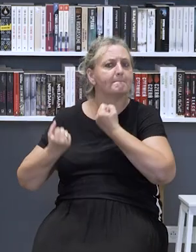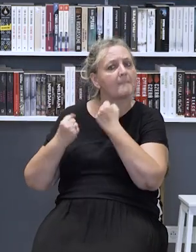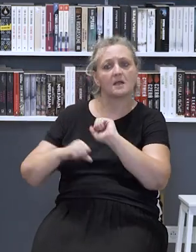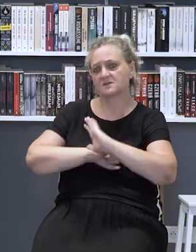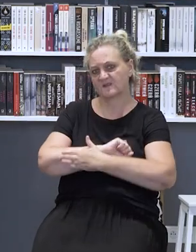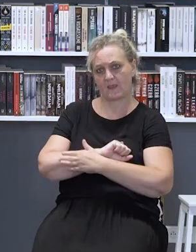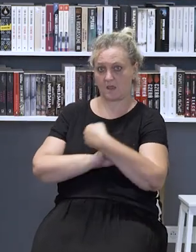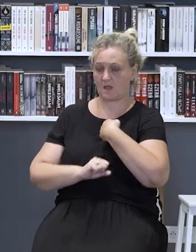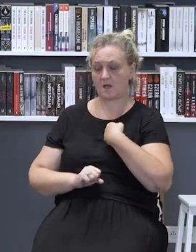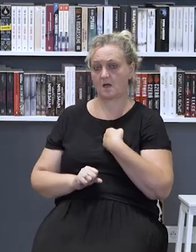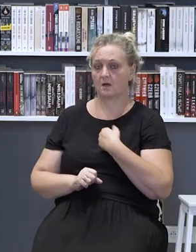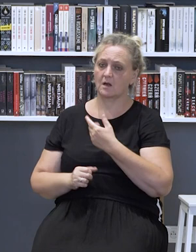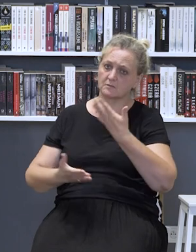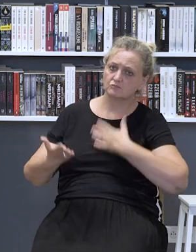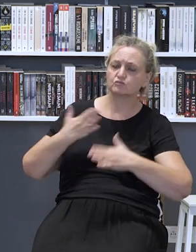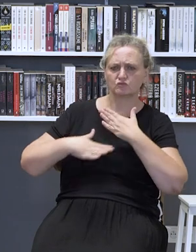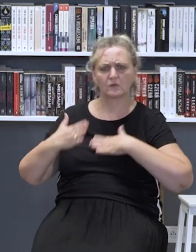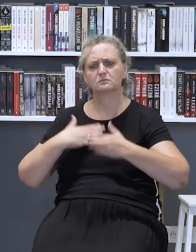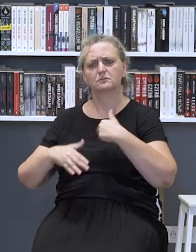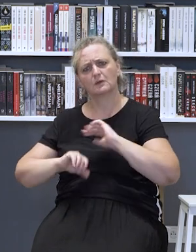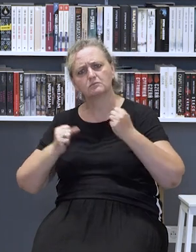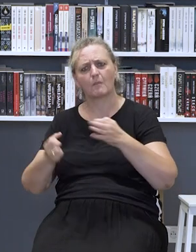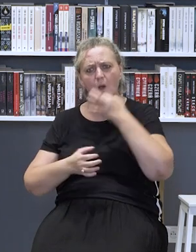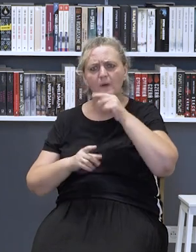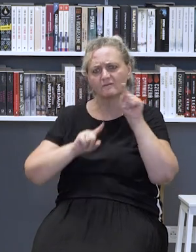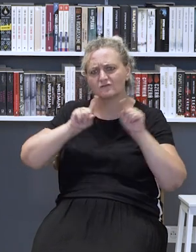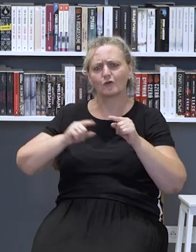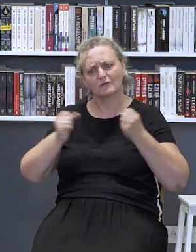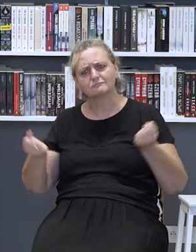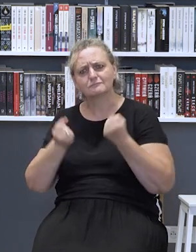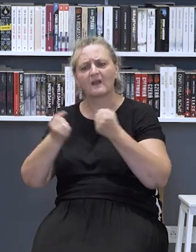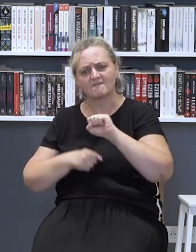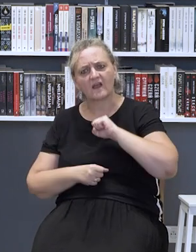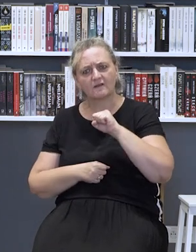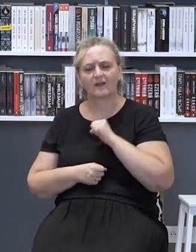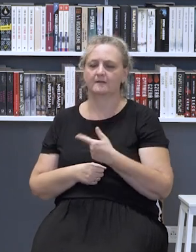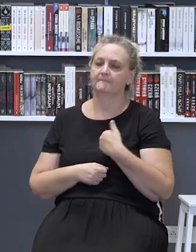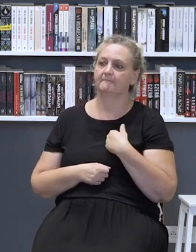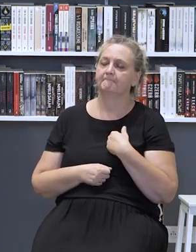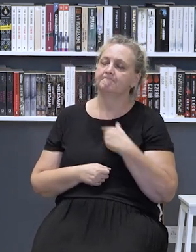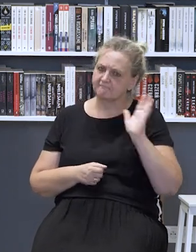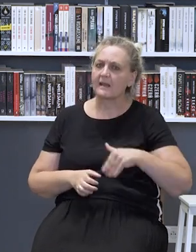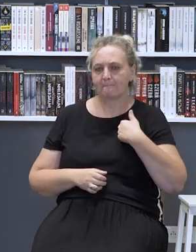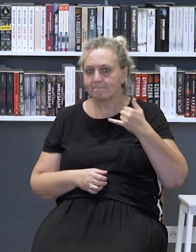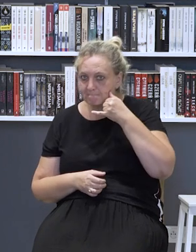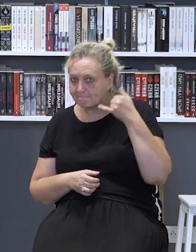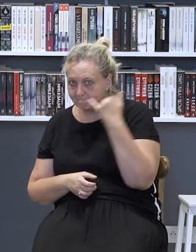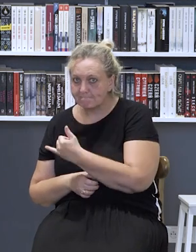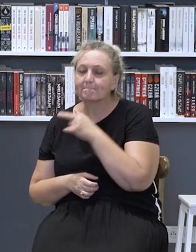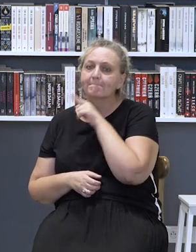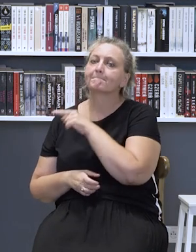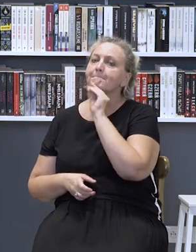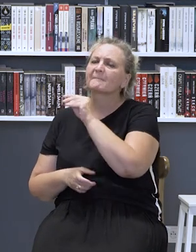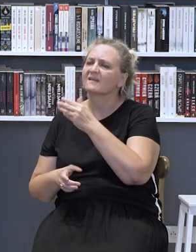wspierał i bardzo mi mówił, no to super, super, tutaj popraw, tam coś zrób, ale fajne. I zadzwoniłam do niego i mówię,